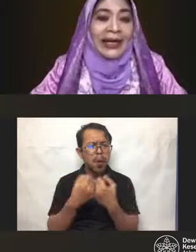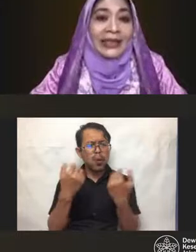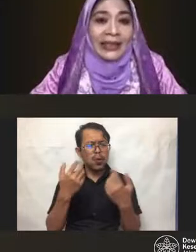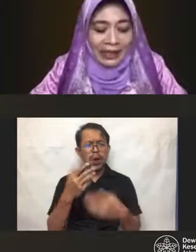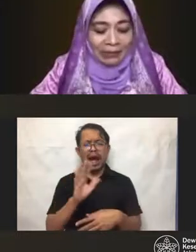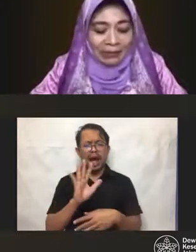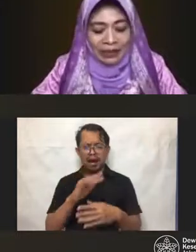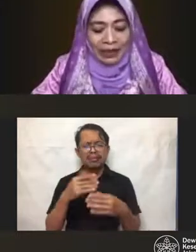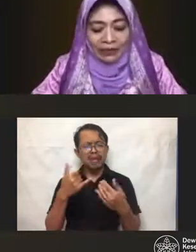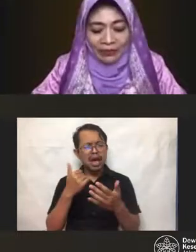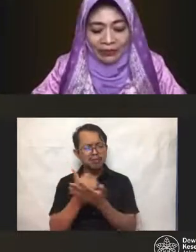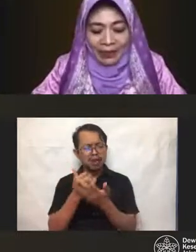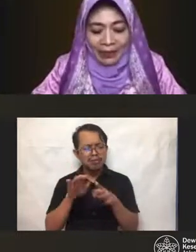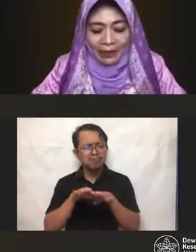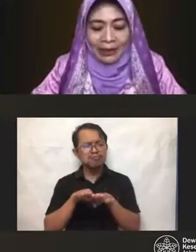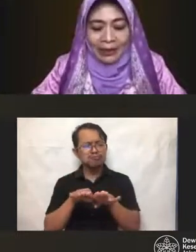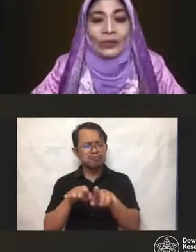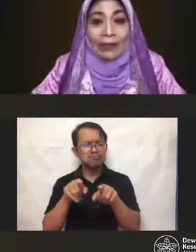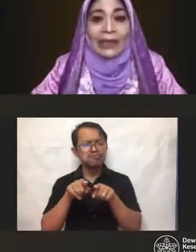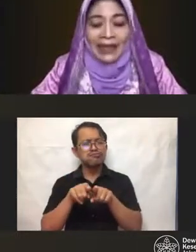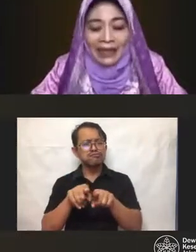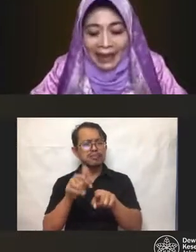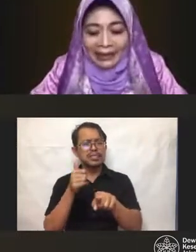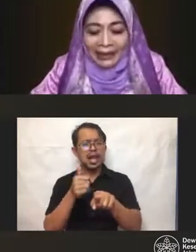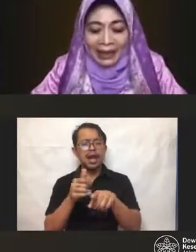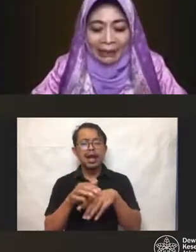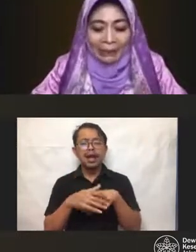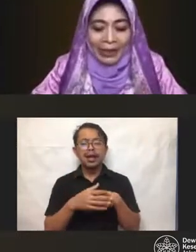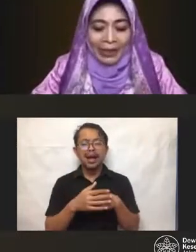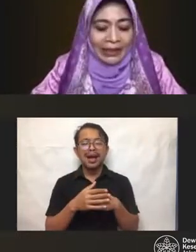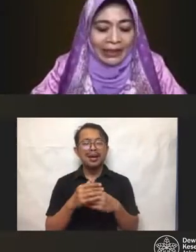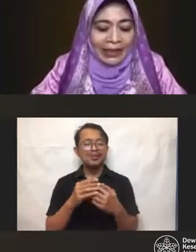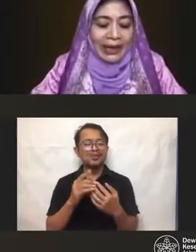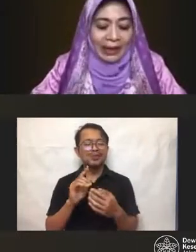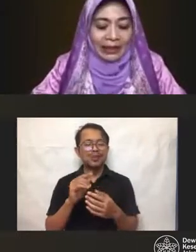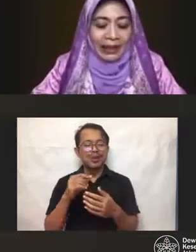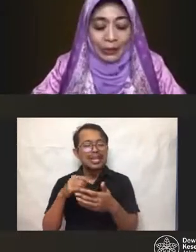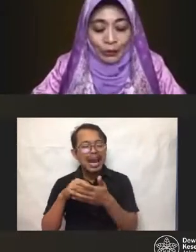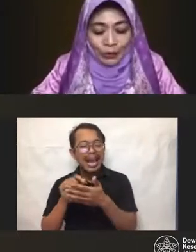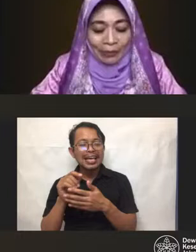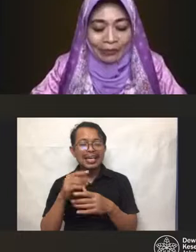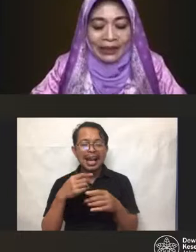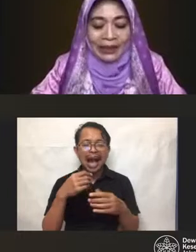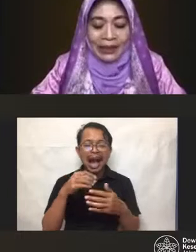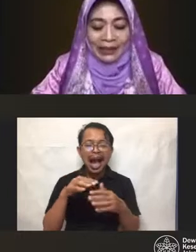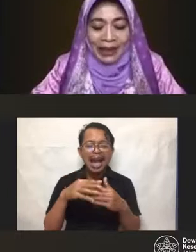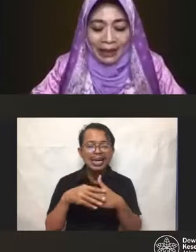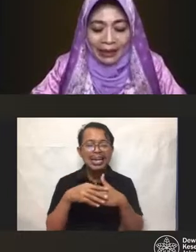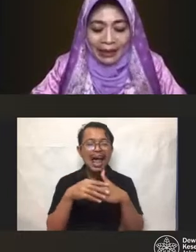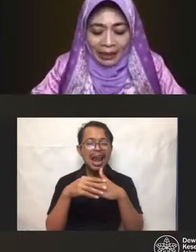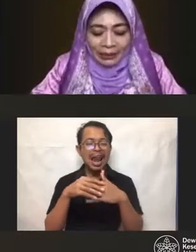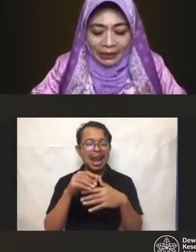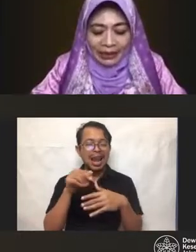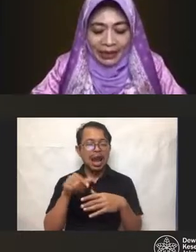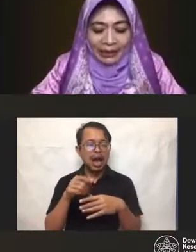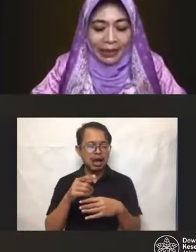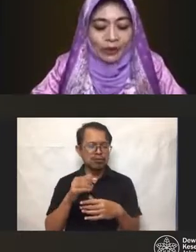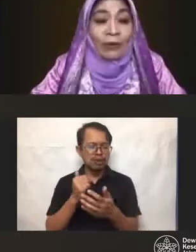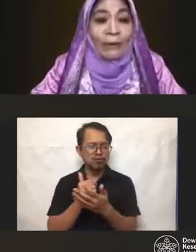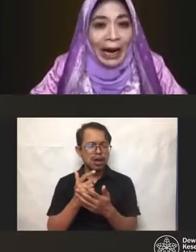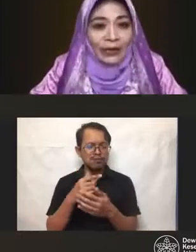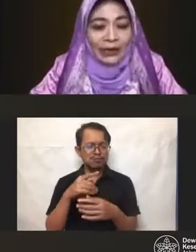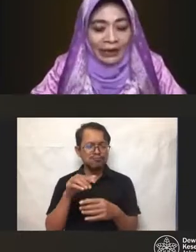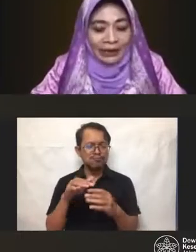penegakan nilai-nilai kemanusiaan universal, terutama nilai keadilan. Dan ini selaras dengan tujuan berdirinya negara Indonesia,